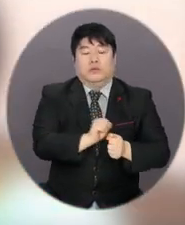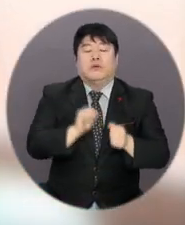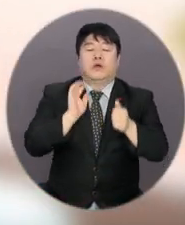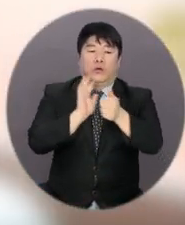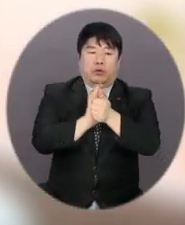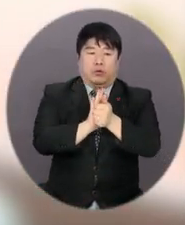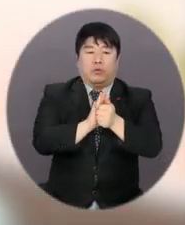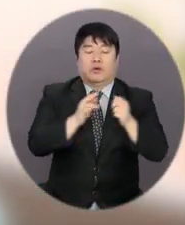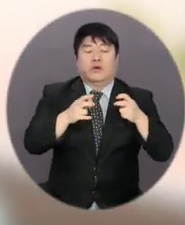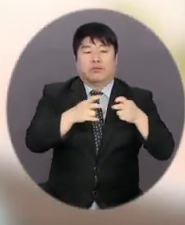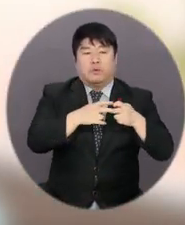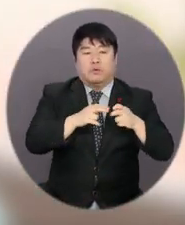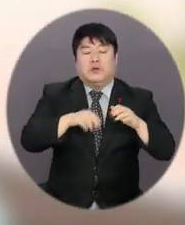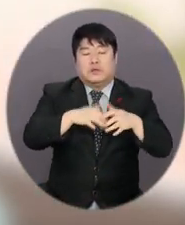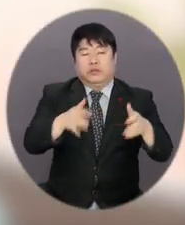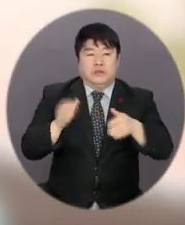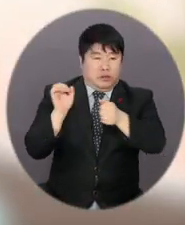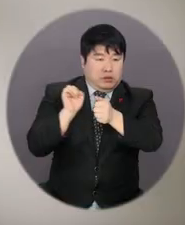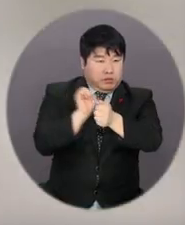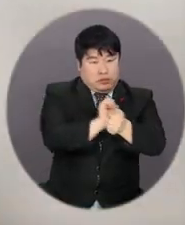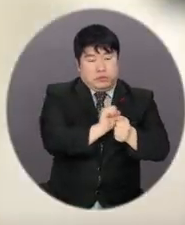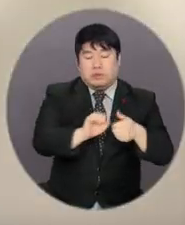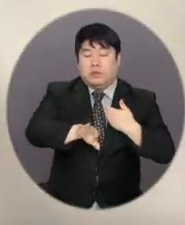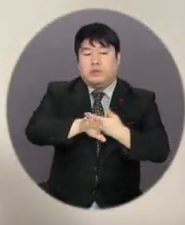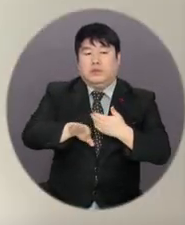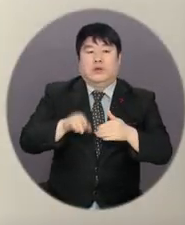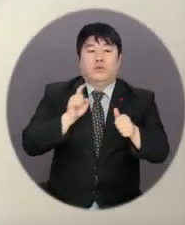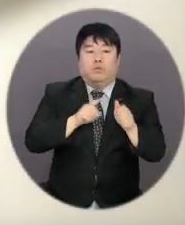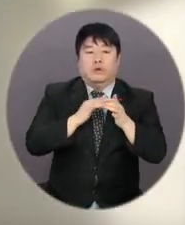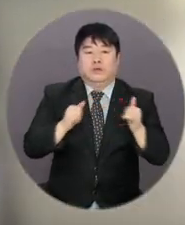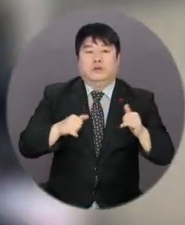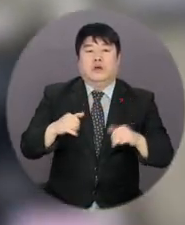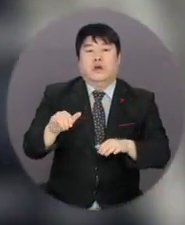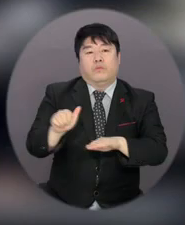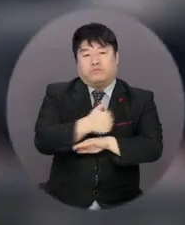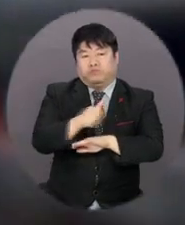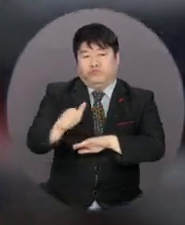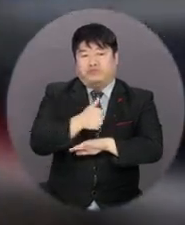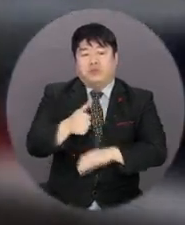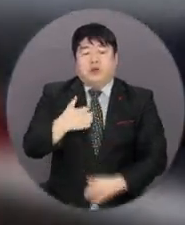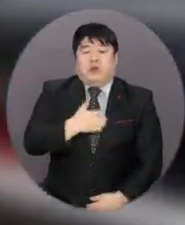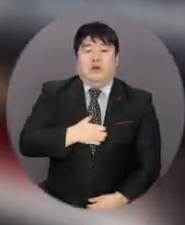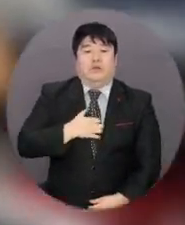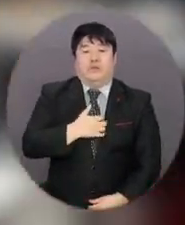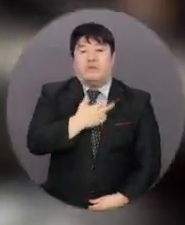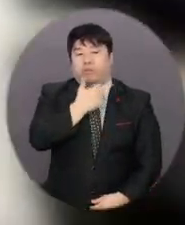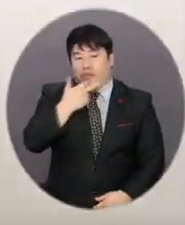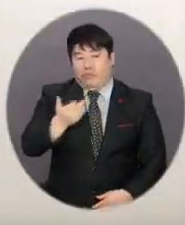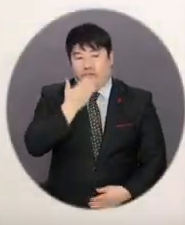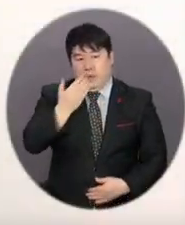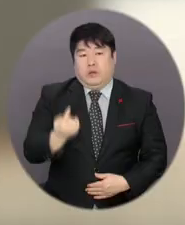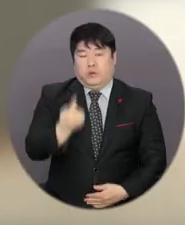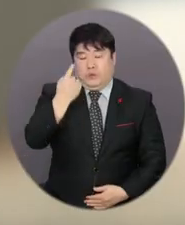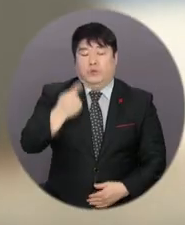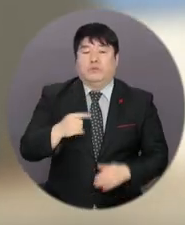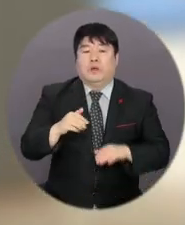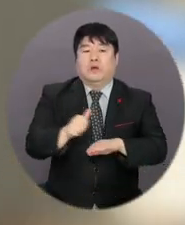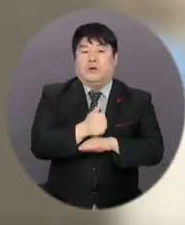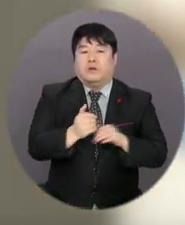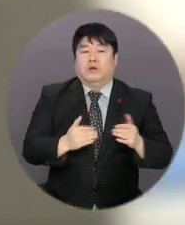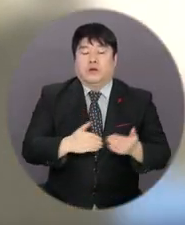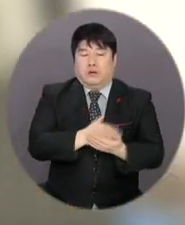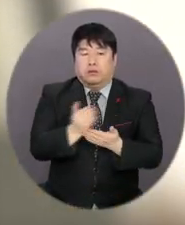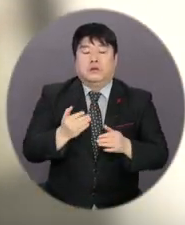집단 감염과는 달리 확진자들이 이곳 저곳을 움직였을 가능성이 높아 동선이 다양할 것으로 예상되고 있습니다.